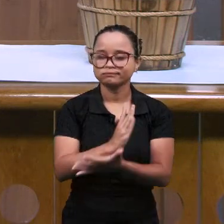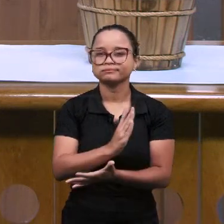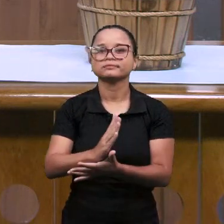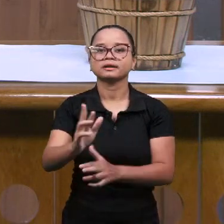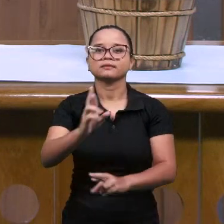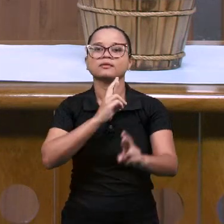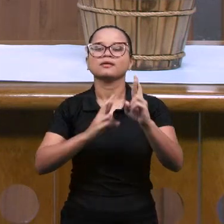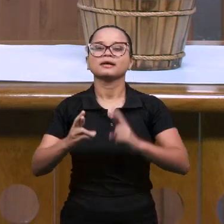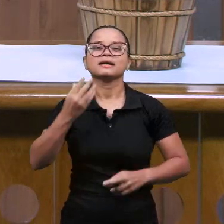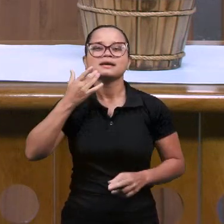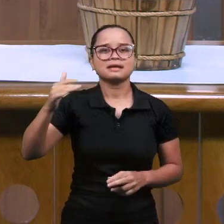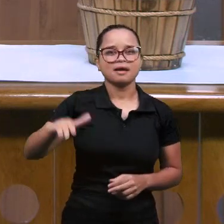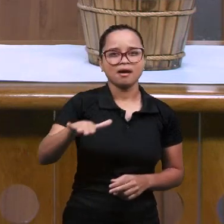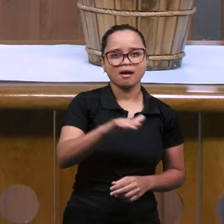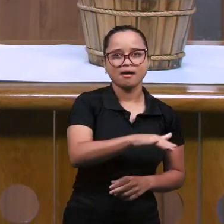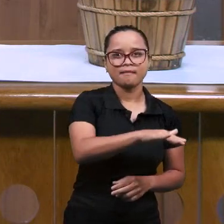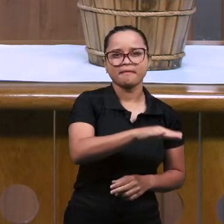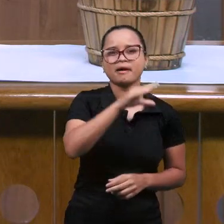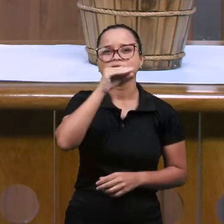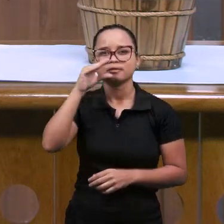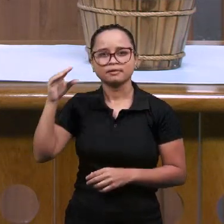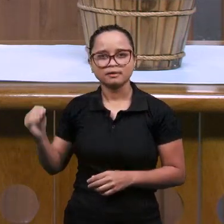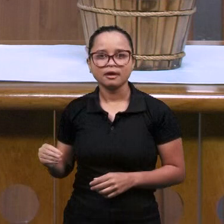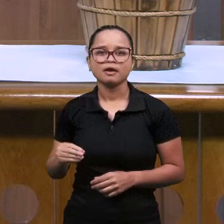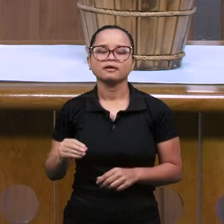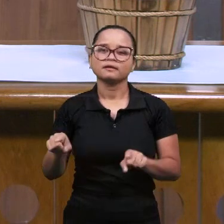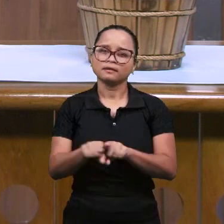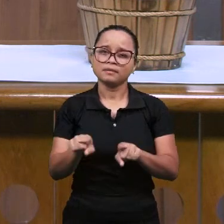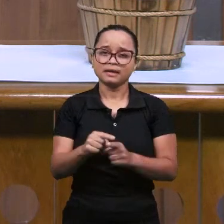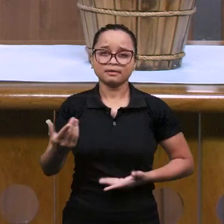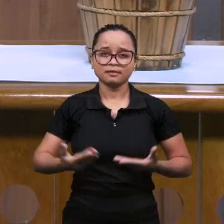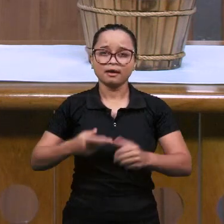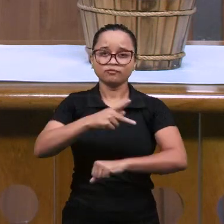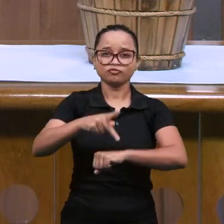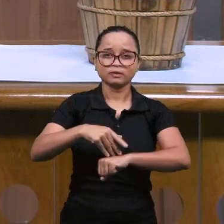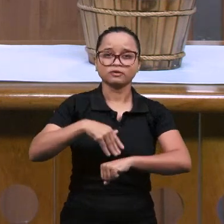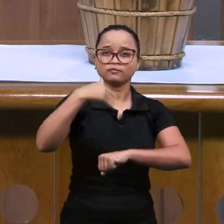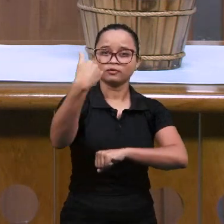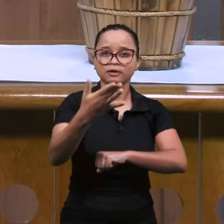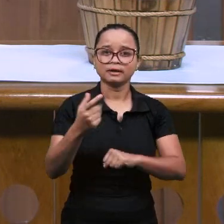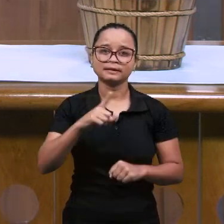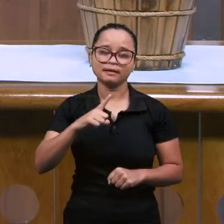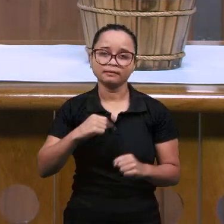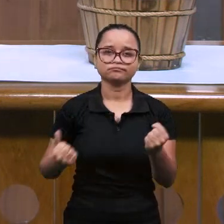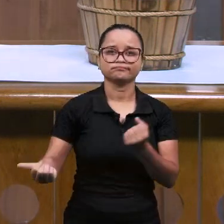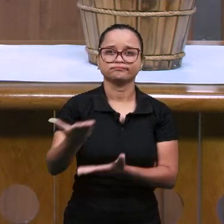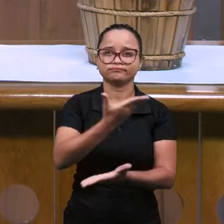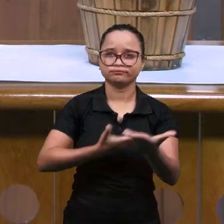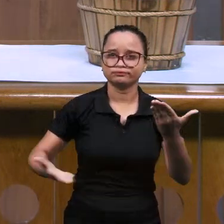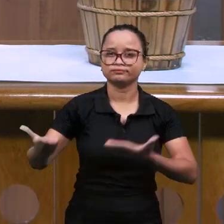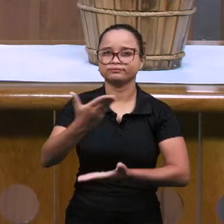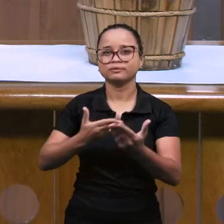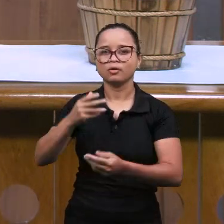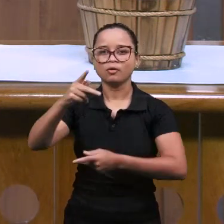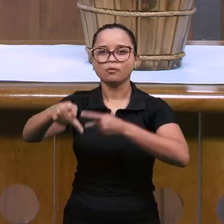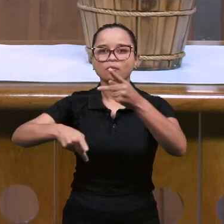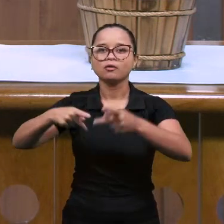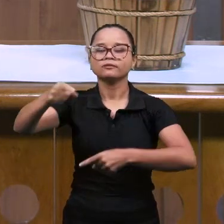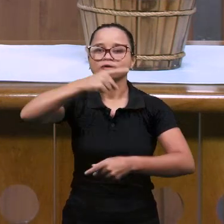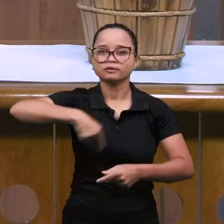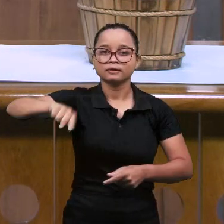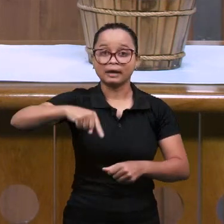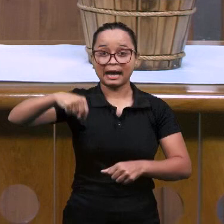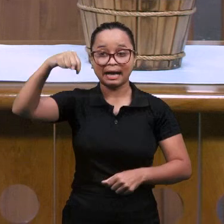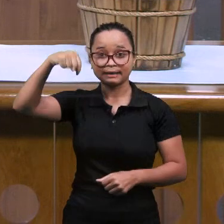d'autres pays, nations. Il y a une participation très grande de la part de notre peuple ici et à